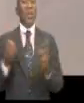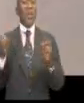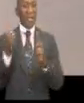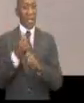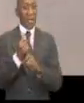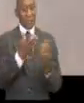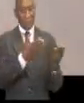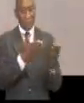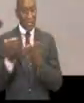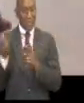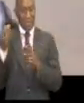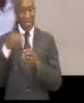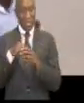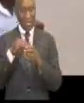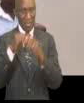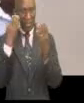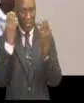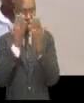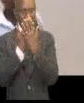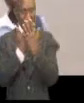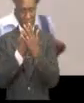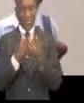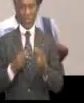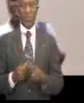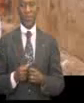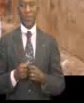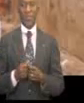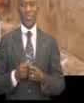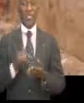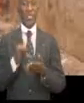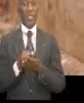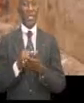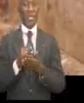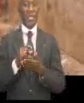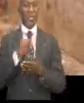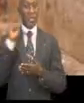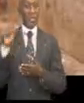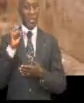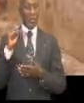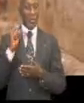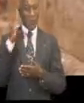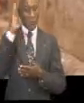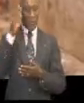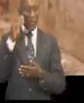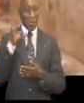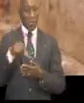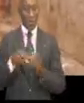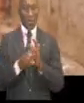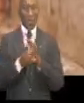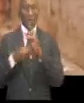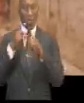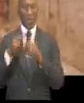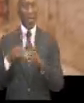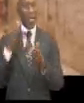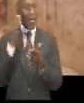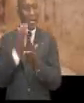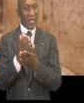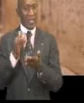faire vacciner leurs enfants. C'est le samedi 19 décembre prochain que cette campagne de lutte contre la rougeole va prendre fin.